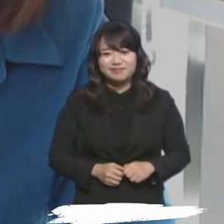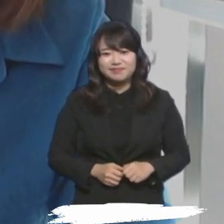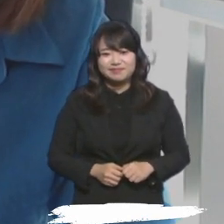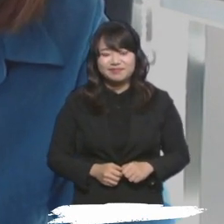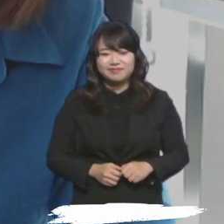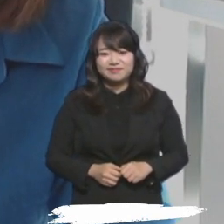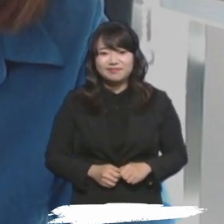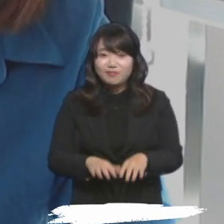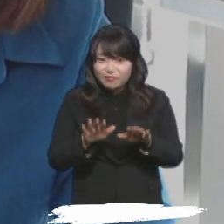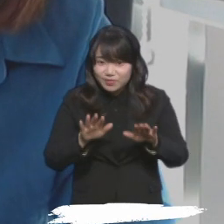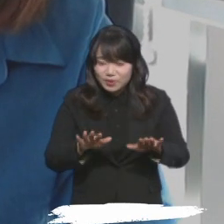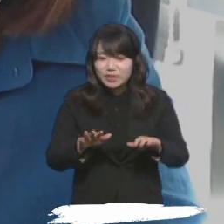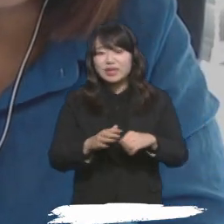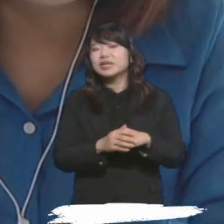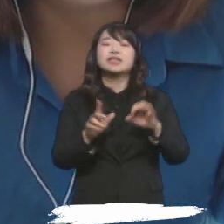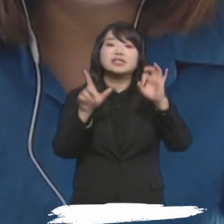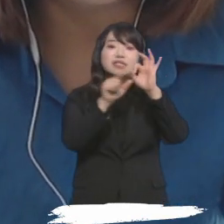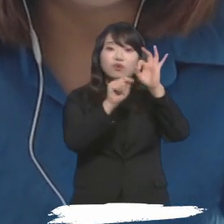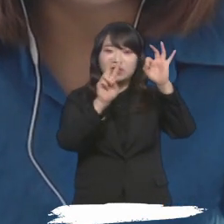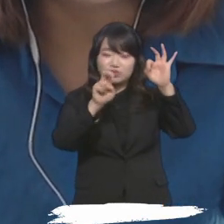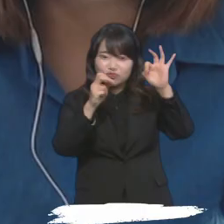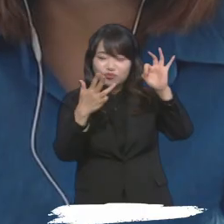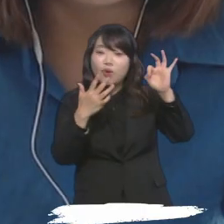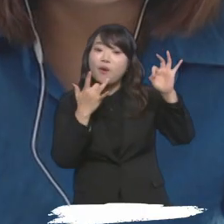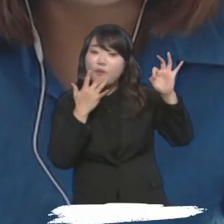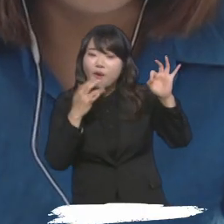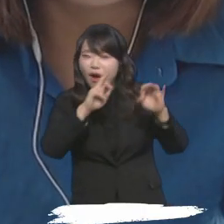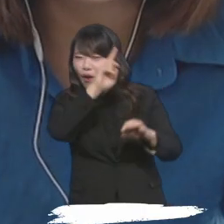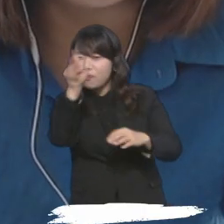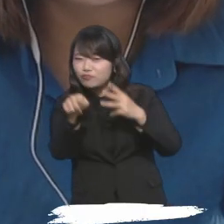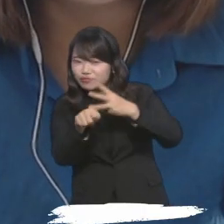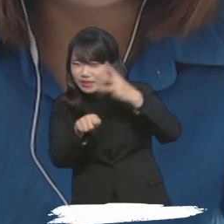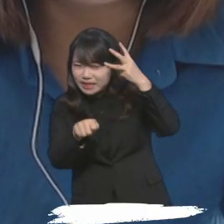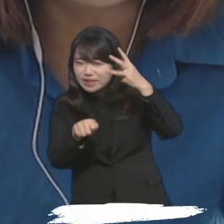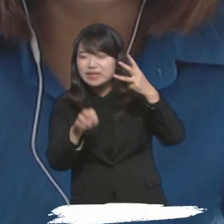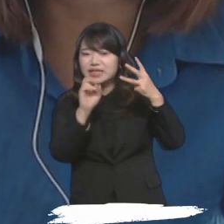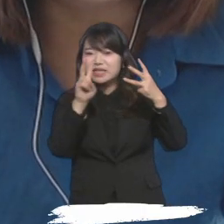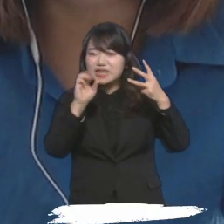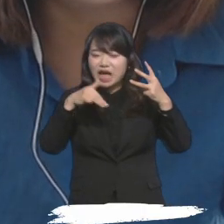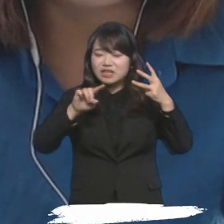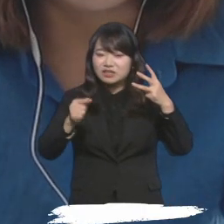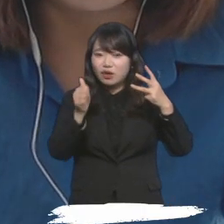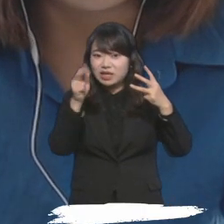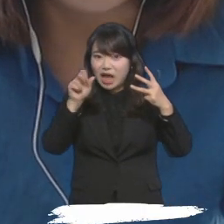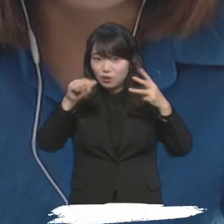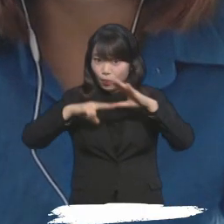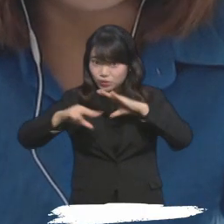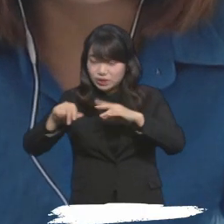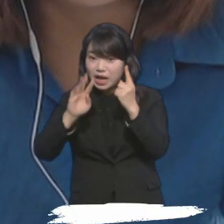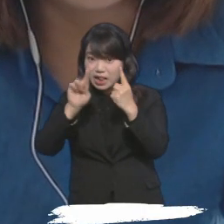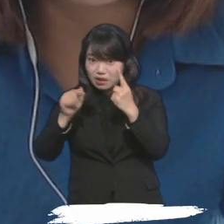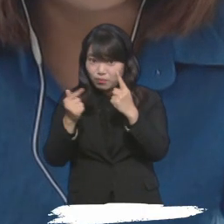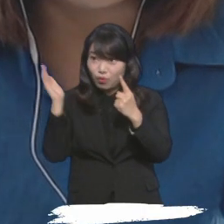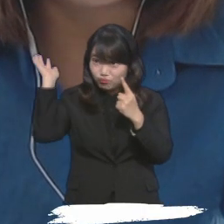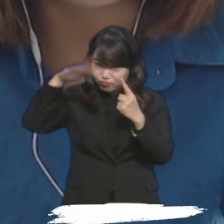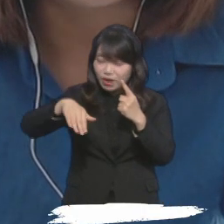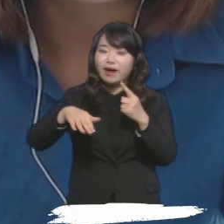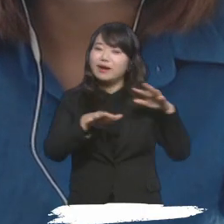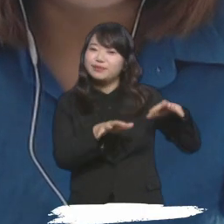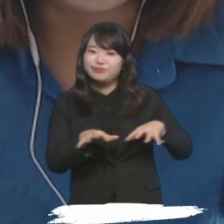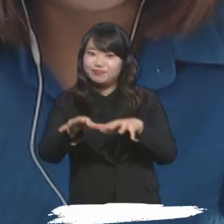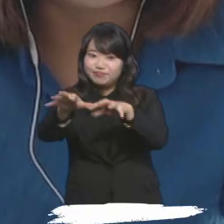네, 오늘 10월 29일 화요일 오후 3시 양천향교역 1번 출구에 모여서 다 함께 이동을